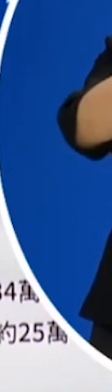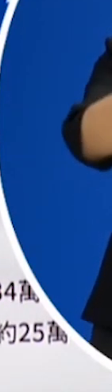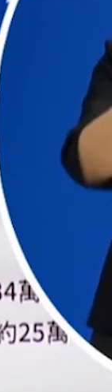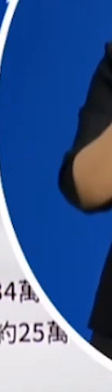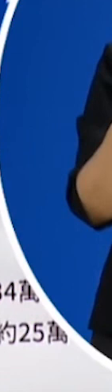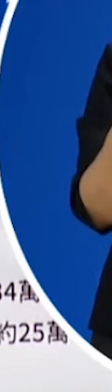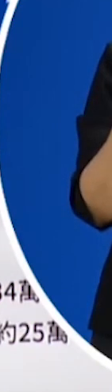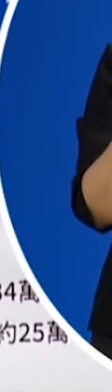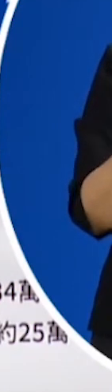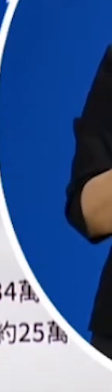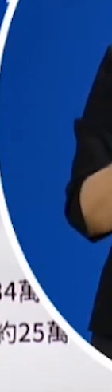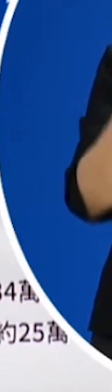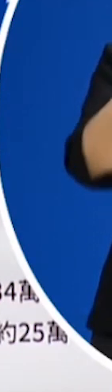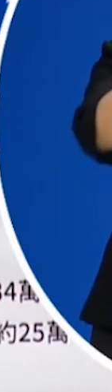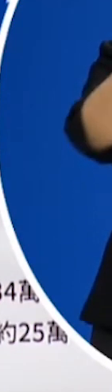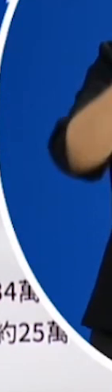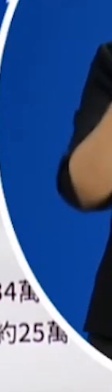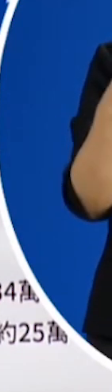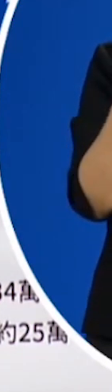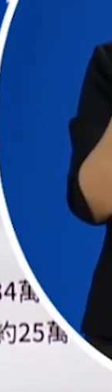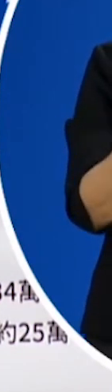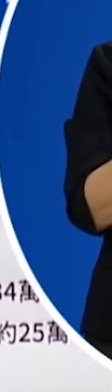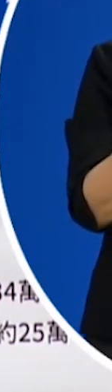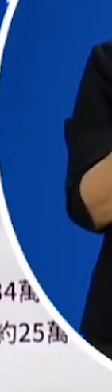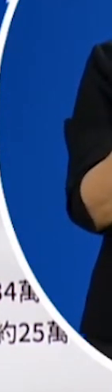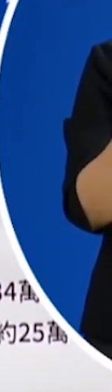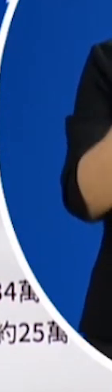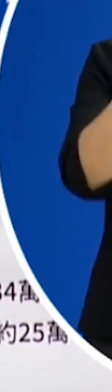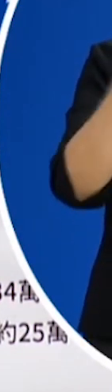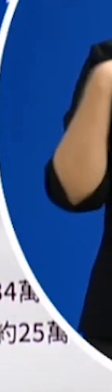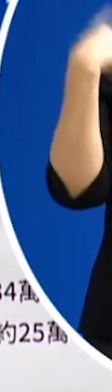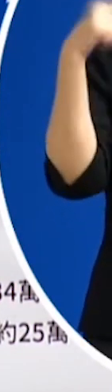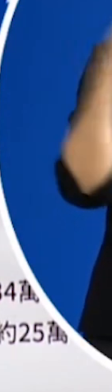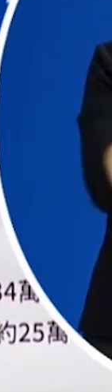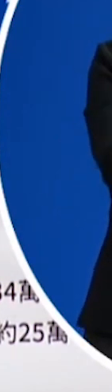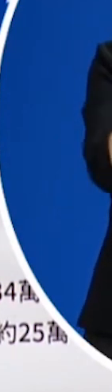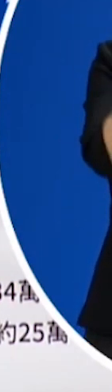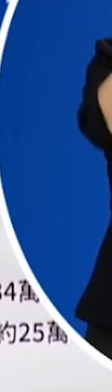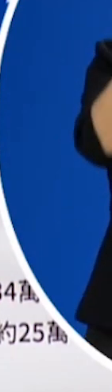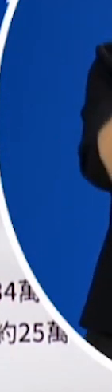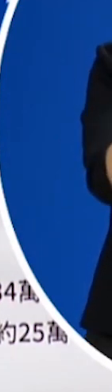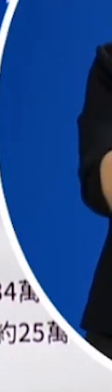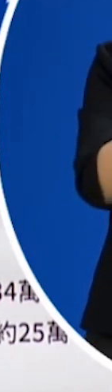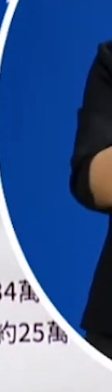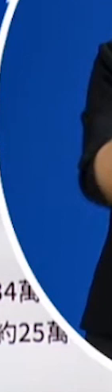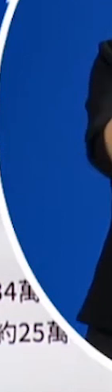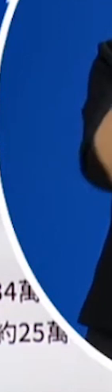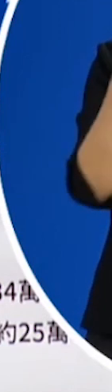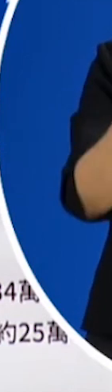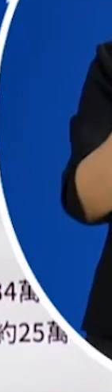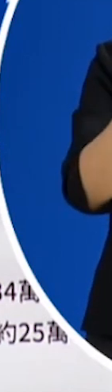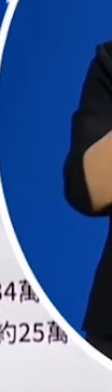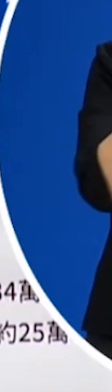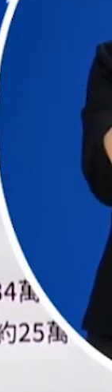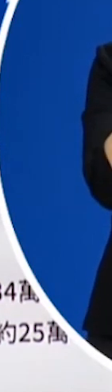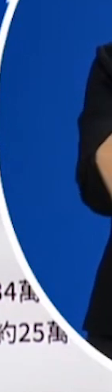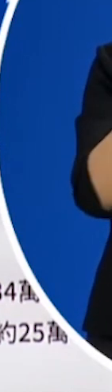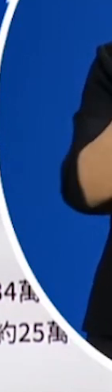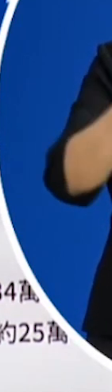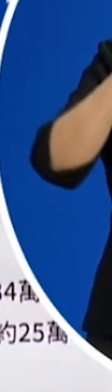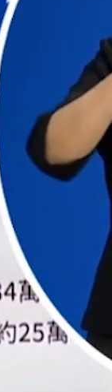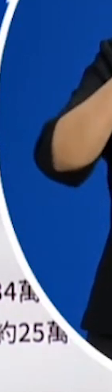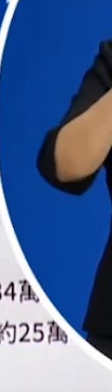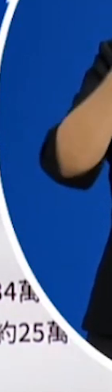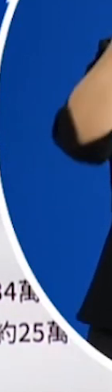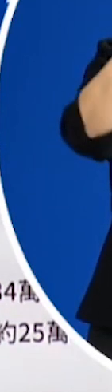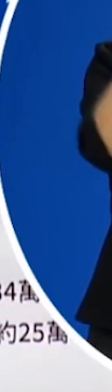这样？一扎这些人就相对他接触病毒的频率跟可能性高，所以让他能够哈及早有两剂